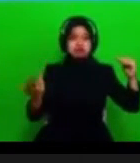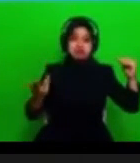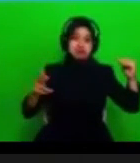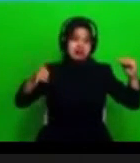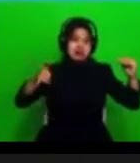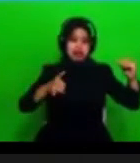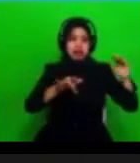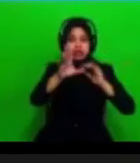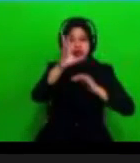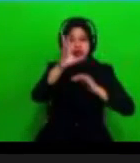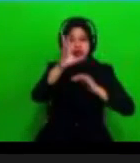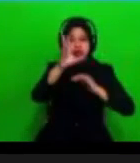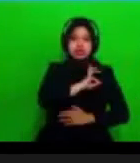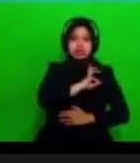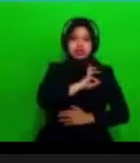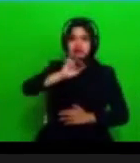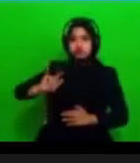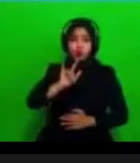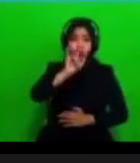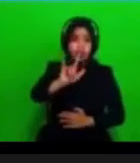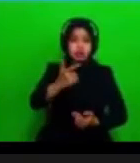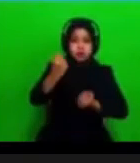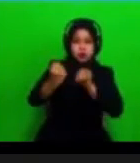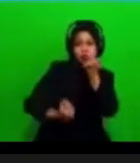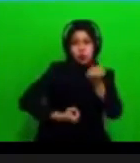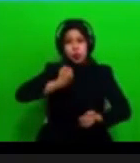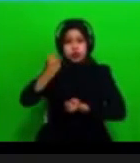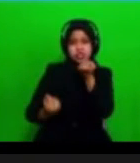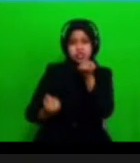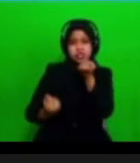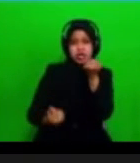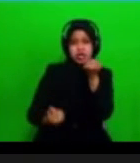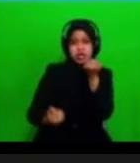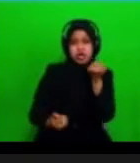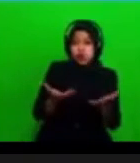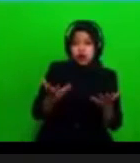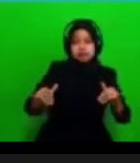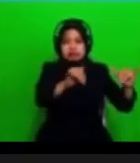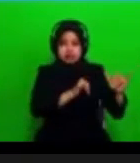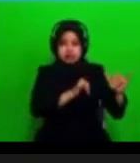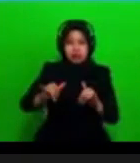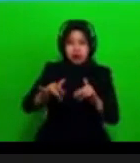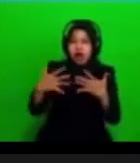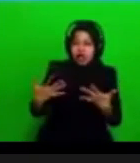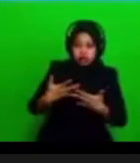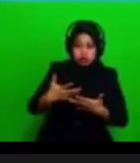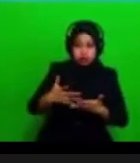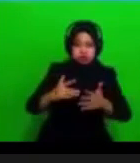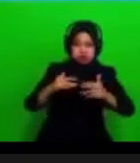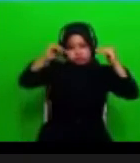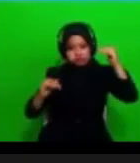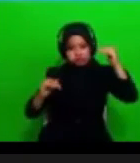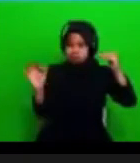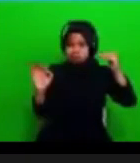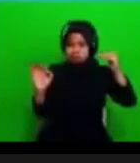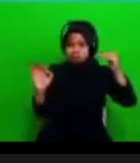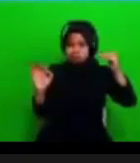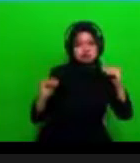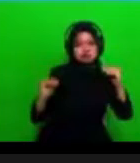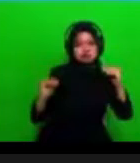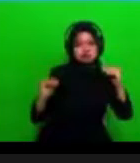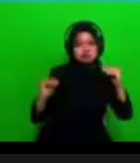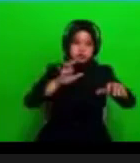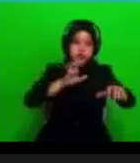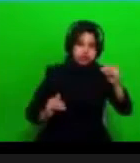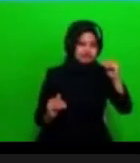ya, meskipun Pak Jokowi ini sedang bekerja dengan keras untuk meratakan atau menghilangkan kesenjangan antar